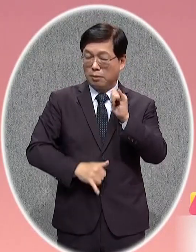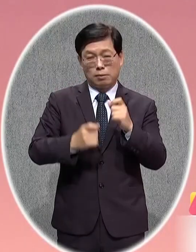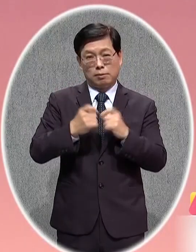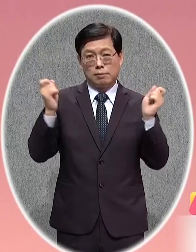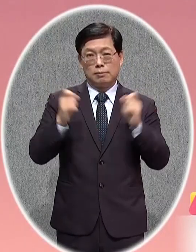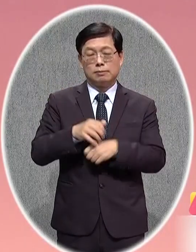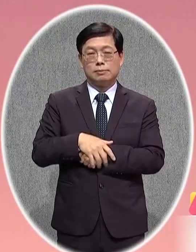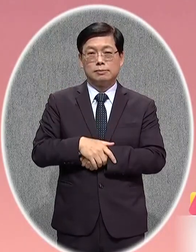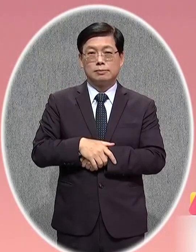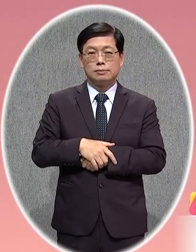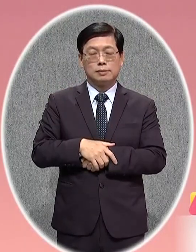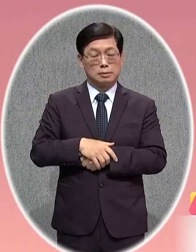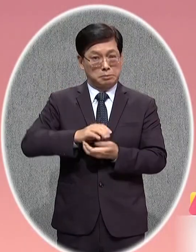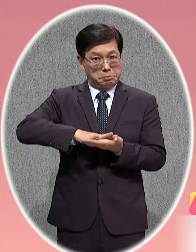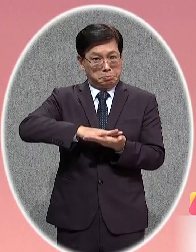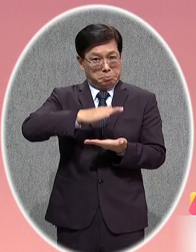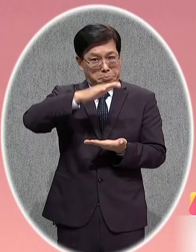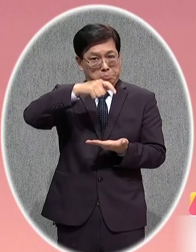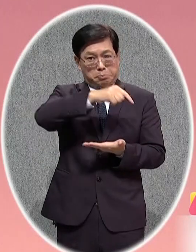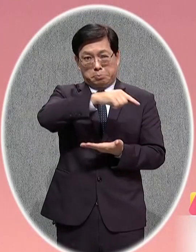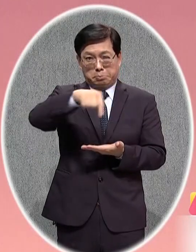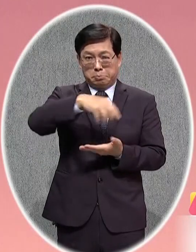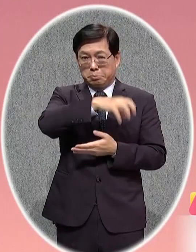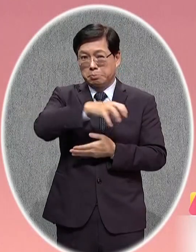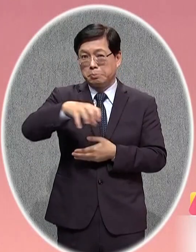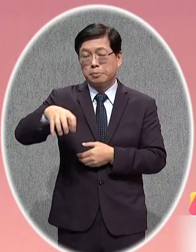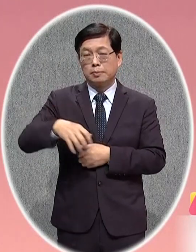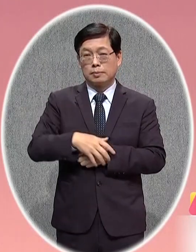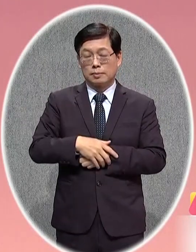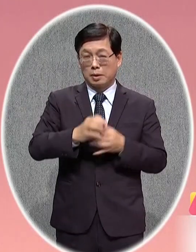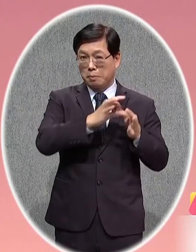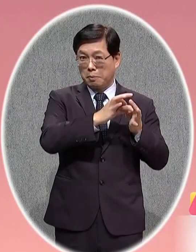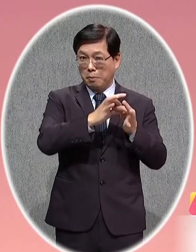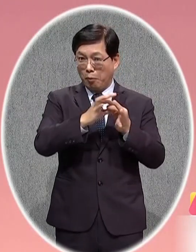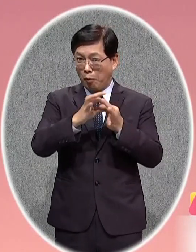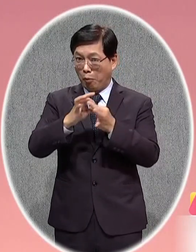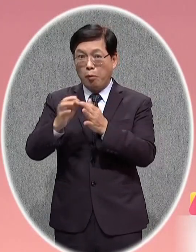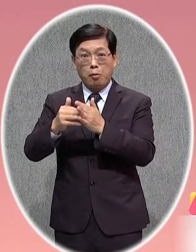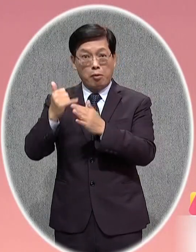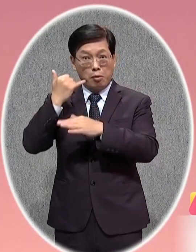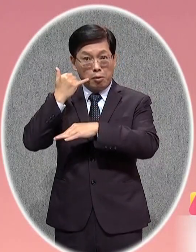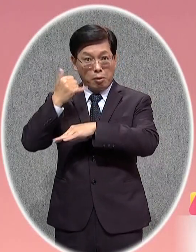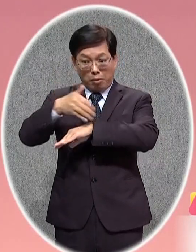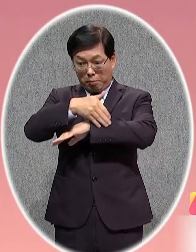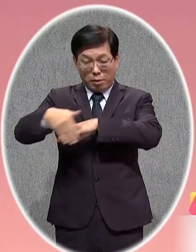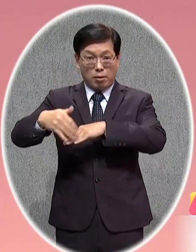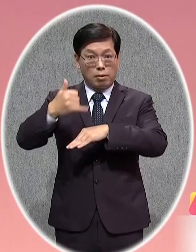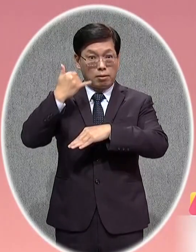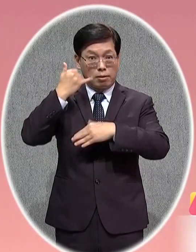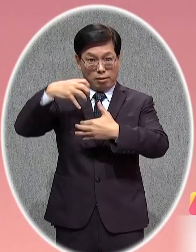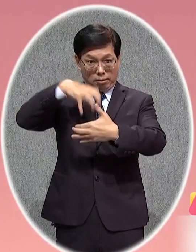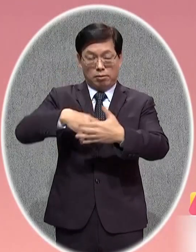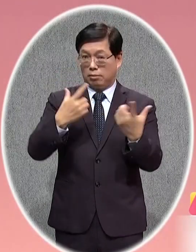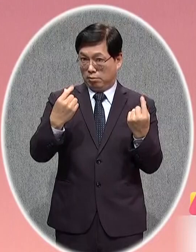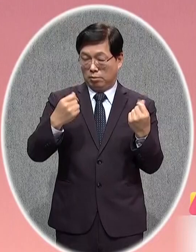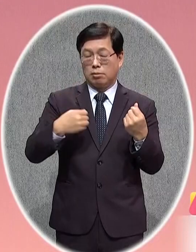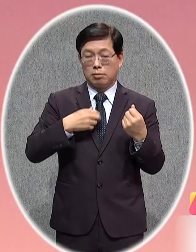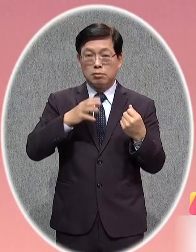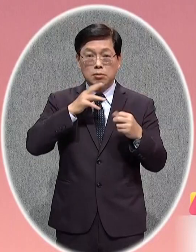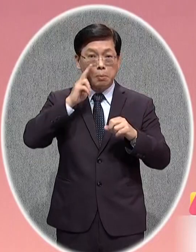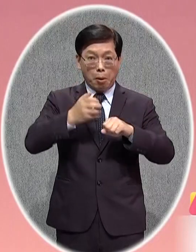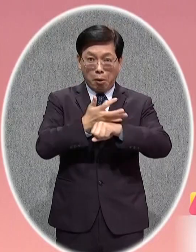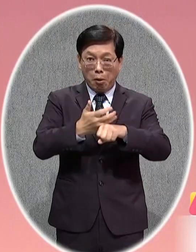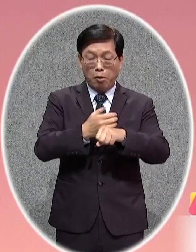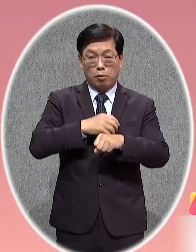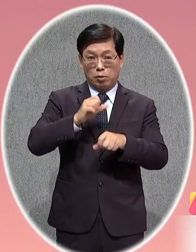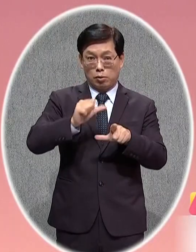么长，那么累积在这个地方，绵延到海边海岸里面都是藻礁的情况下，超